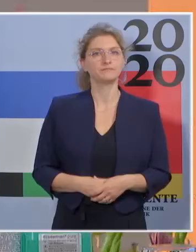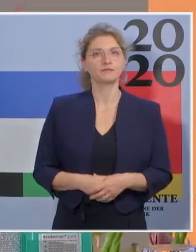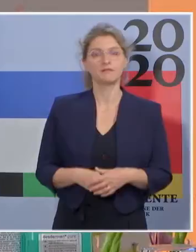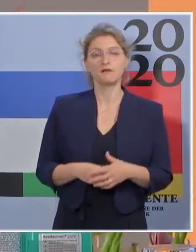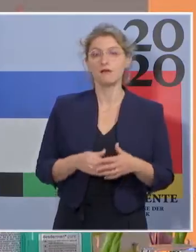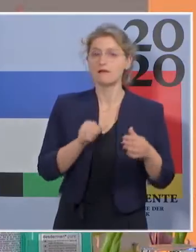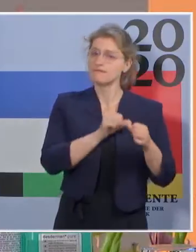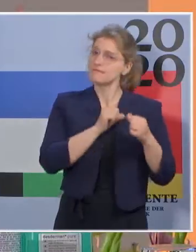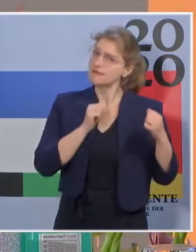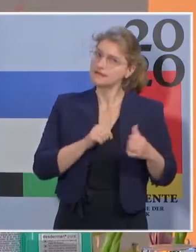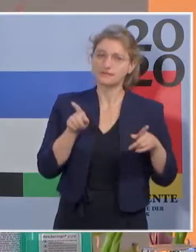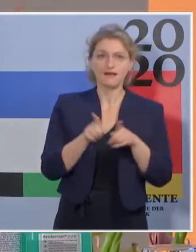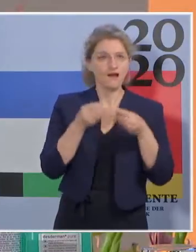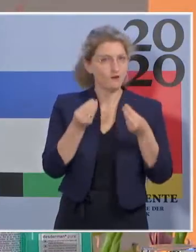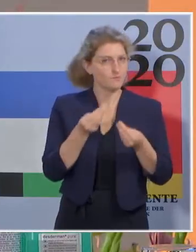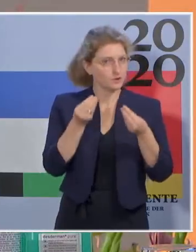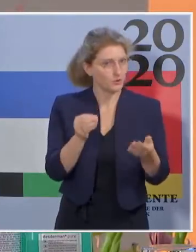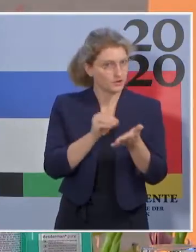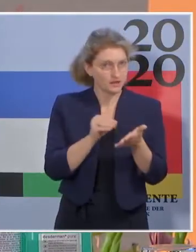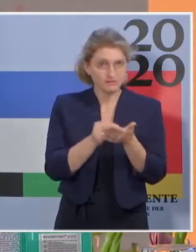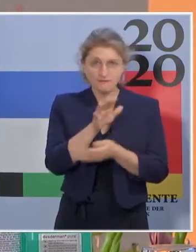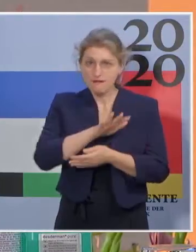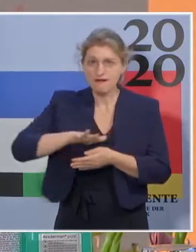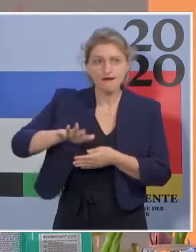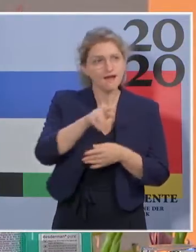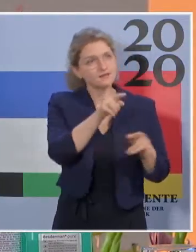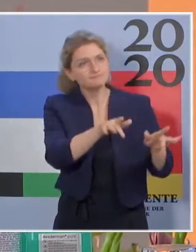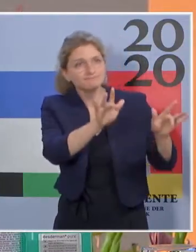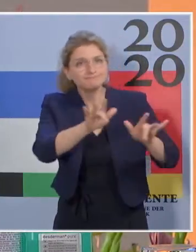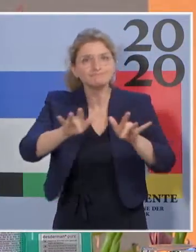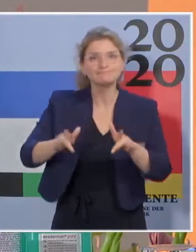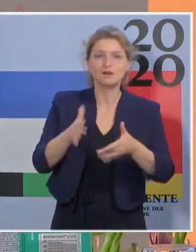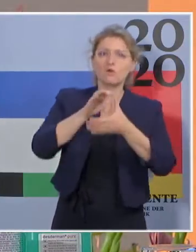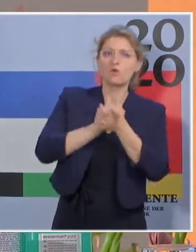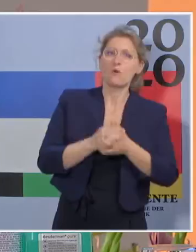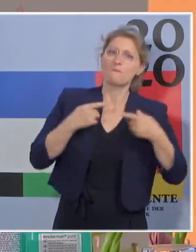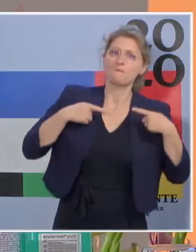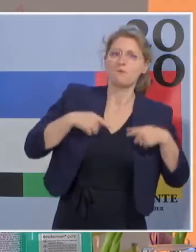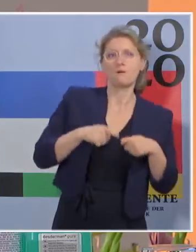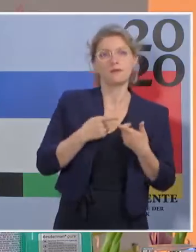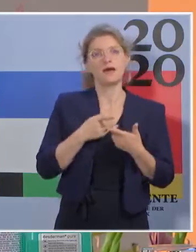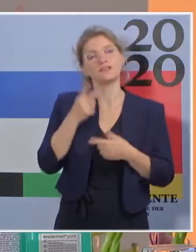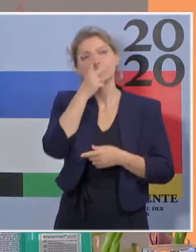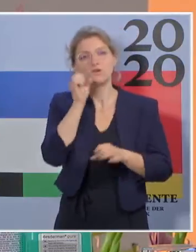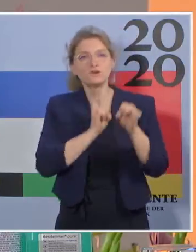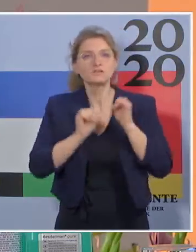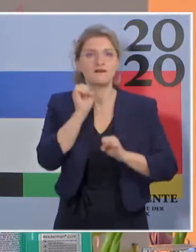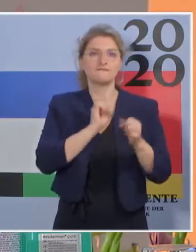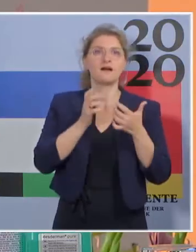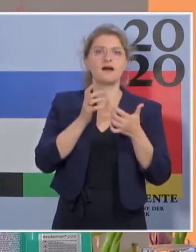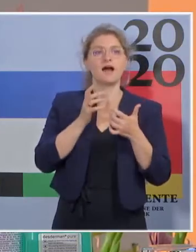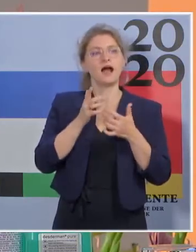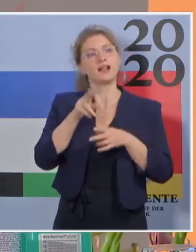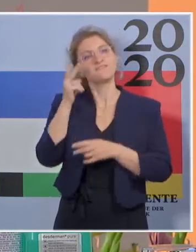Herzlich begrüßen möchte ich des Weiteren alle anwesenden Clubobleute, Fraktionsvorsitzenden und Volksanwälte, den Vizepräsidenten